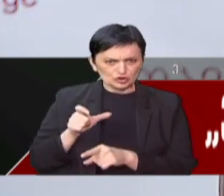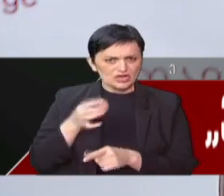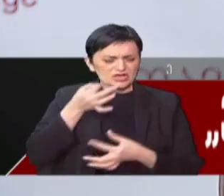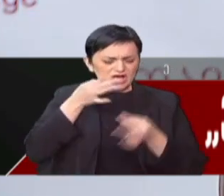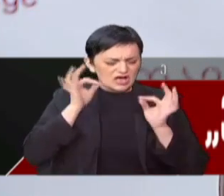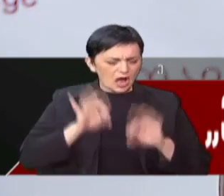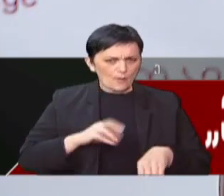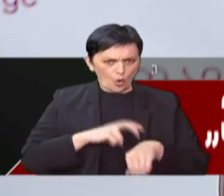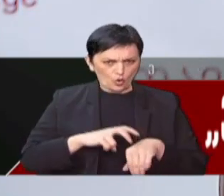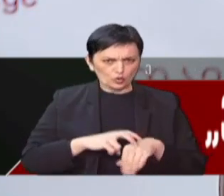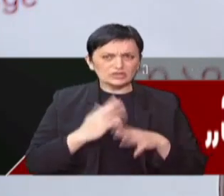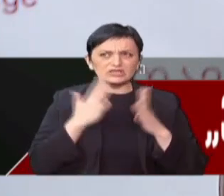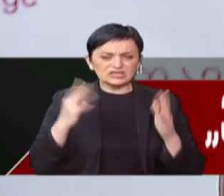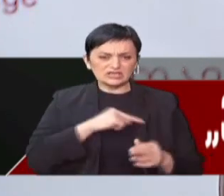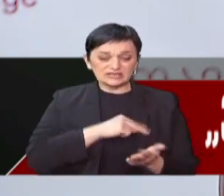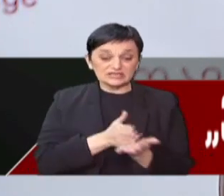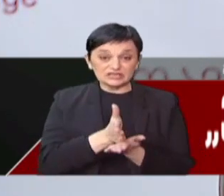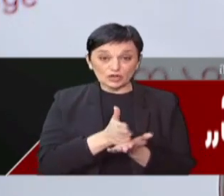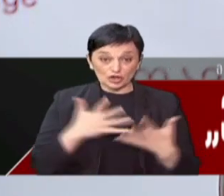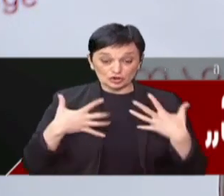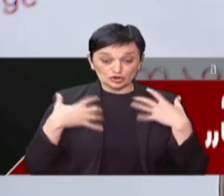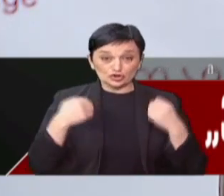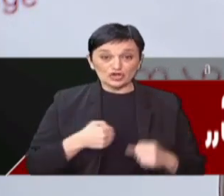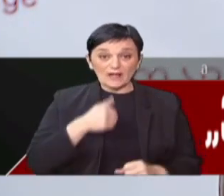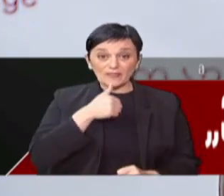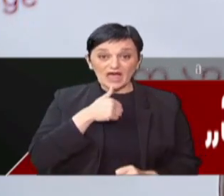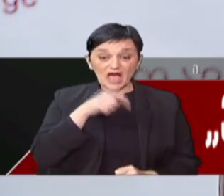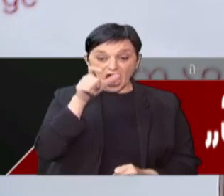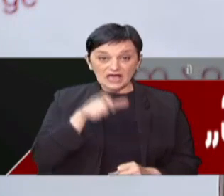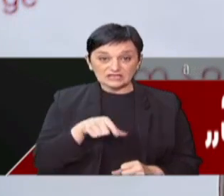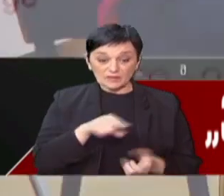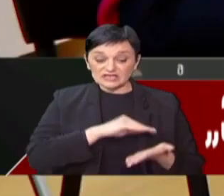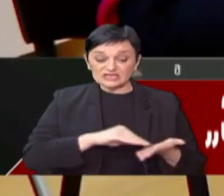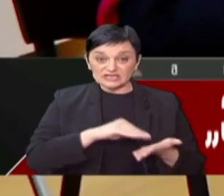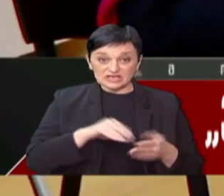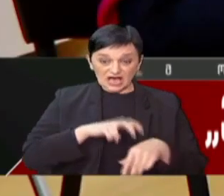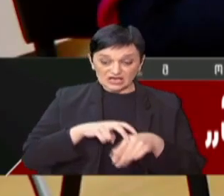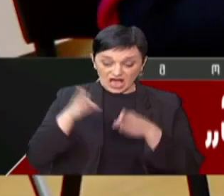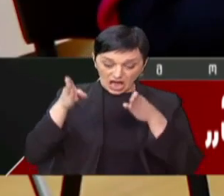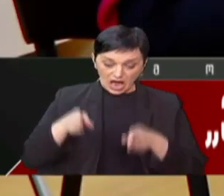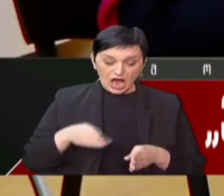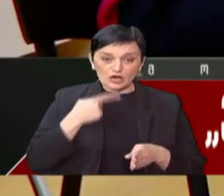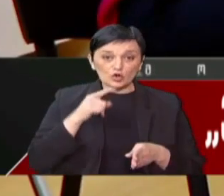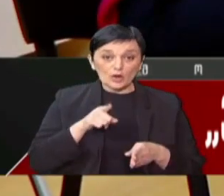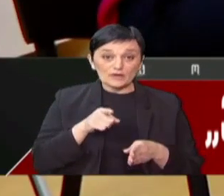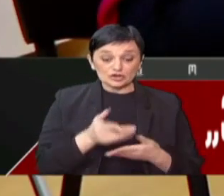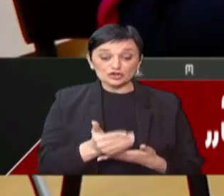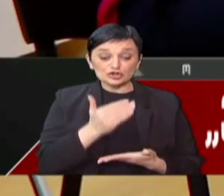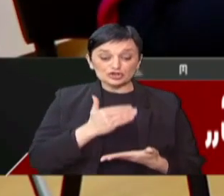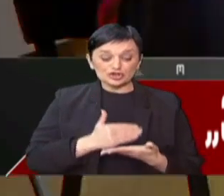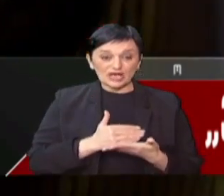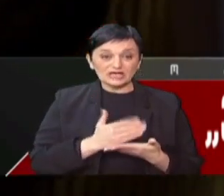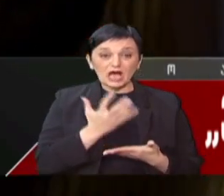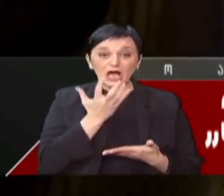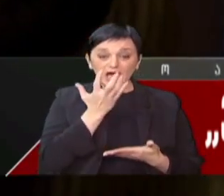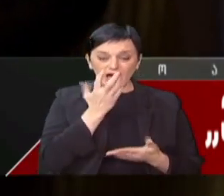გამოცდილი ექიმი და დიდი სტაჟით და ჯანდაცვის ექსპერტი, წერს ამ ექიმზე. საუბარი არის, რომ დამდგარ შედეგთან